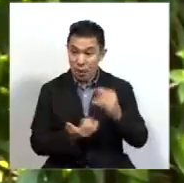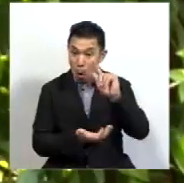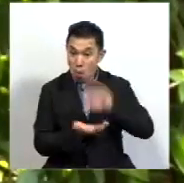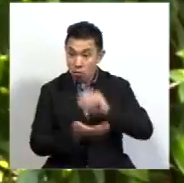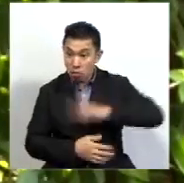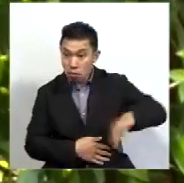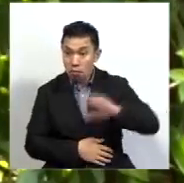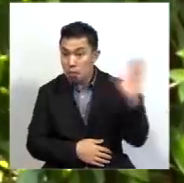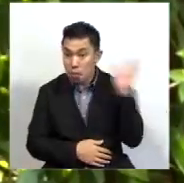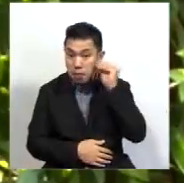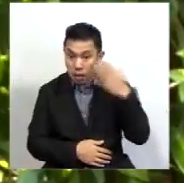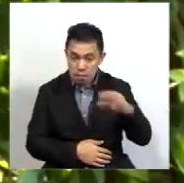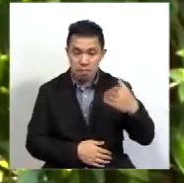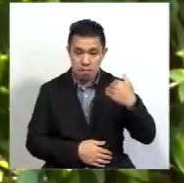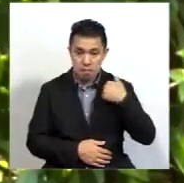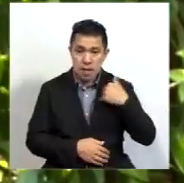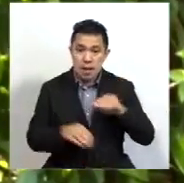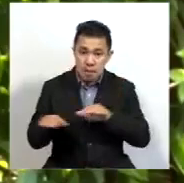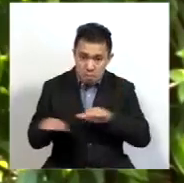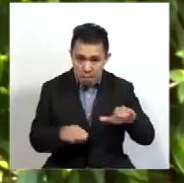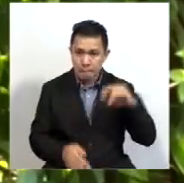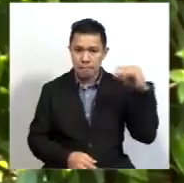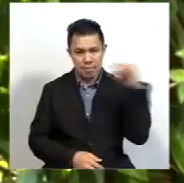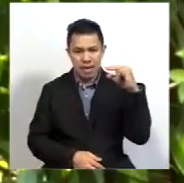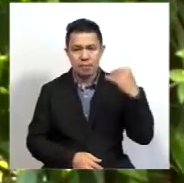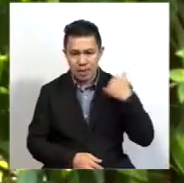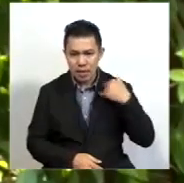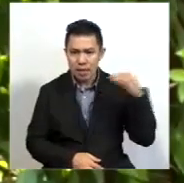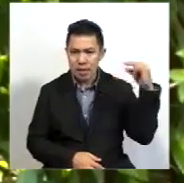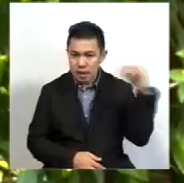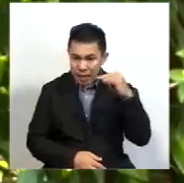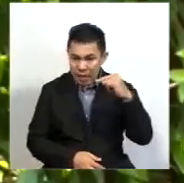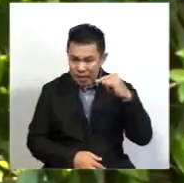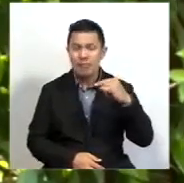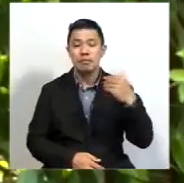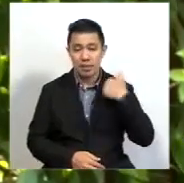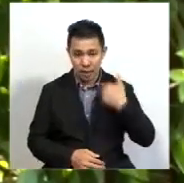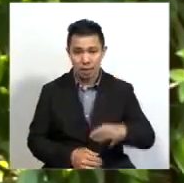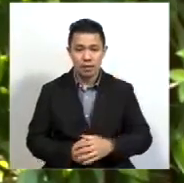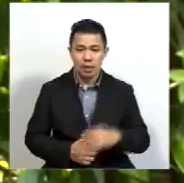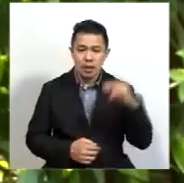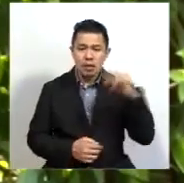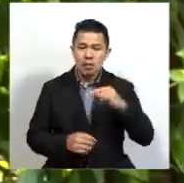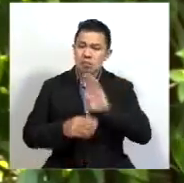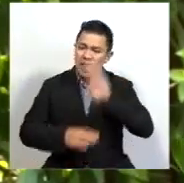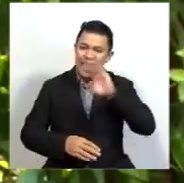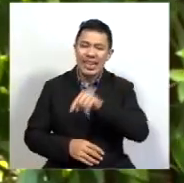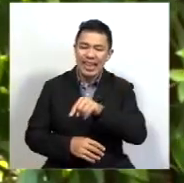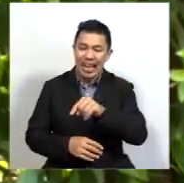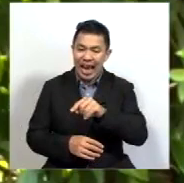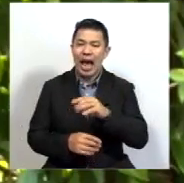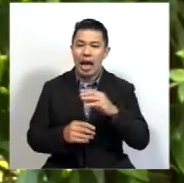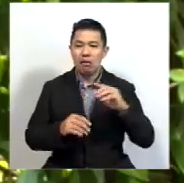านก็คงทราบแล้วว่าก็มีการเตรียมเครื่องบินจะเป็นเครื่องบินพาณิชย์นะคะแล้วก็เพียงแต่รอให้ทางการจีนอนุญ